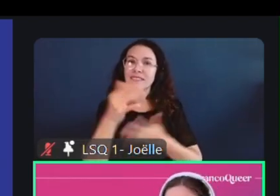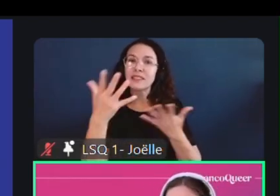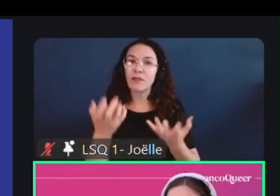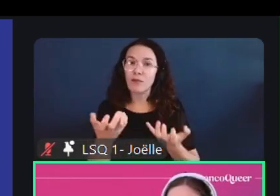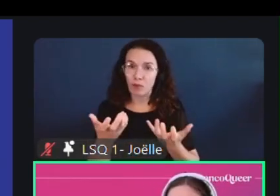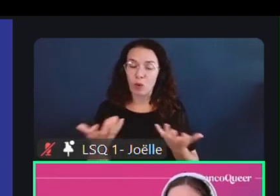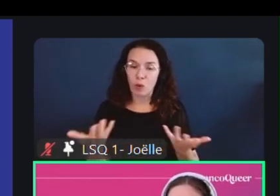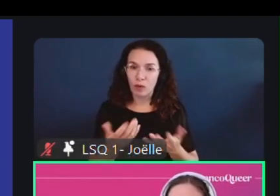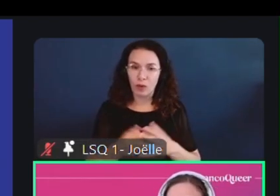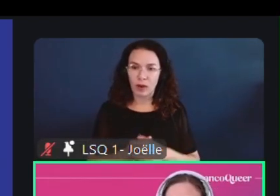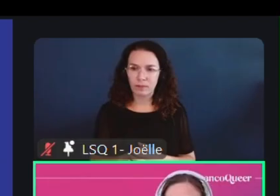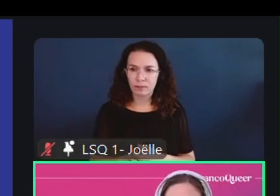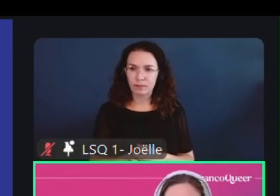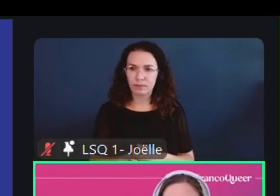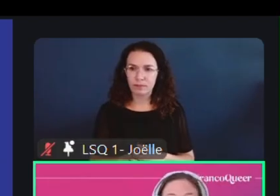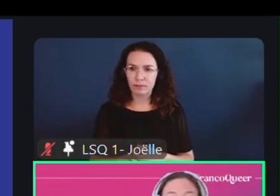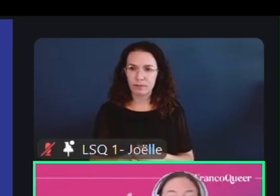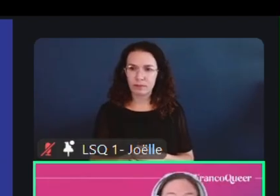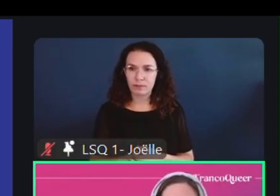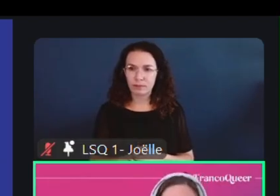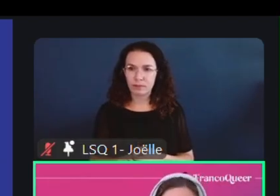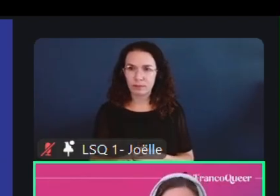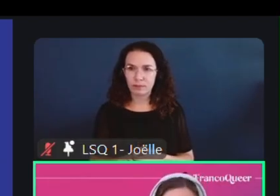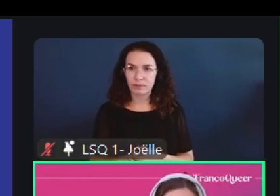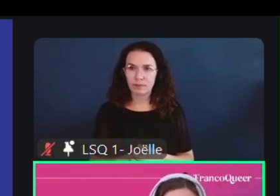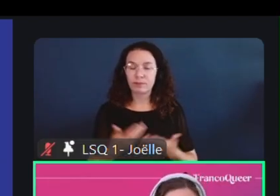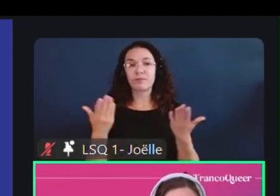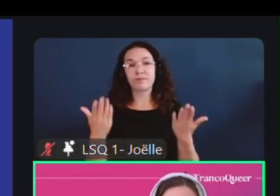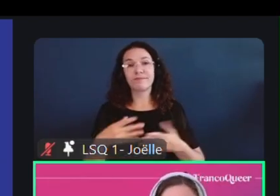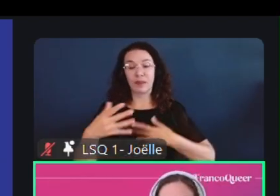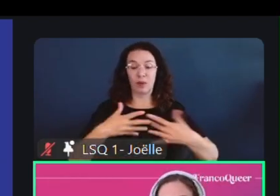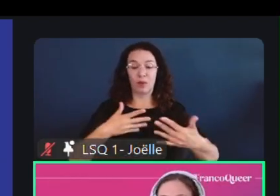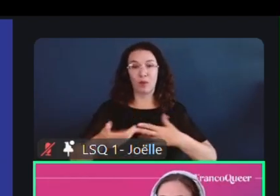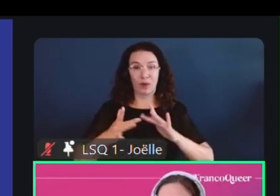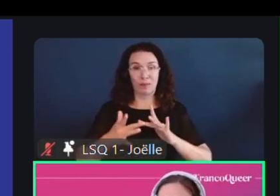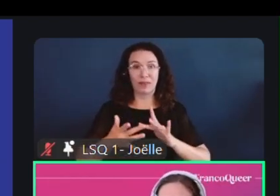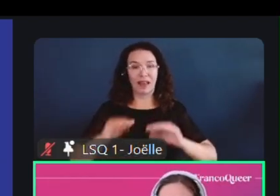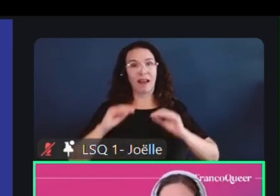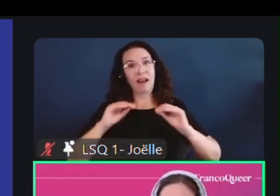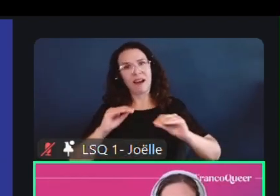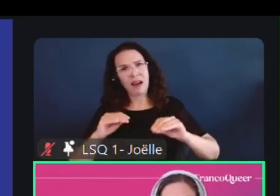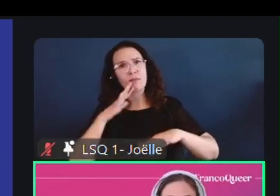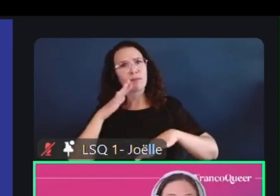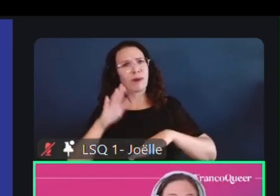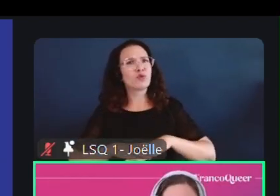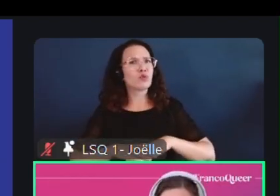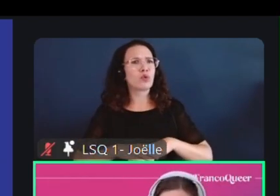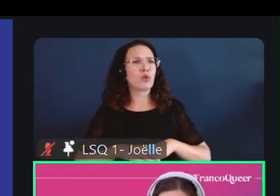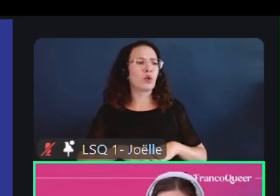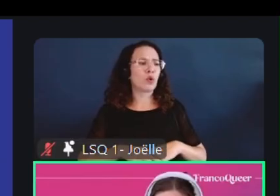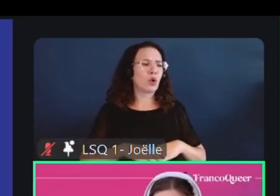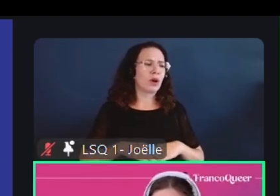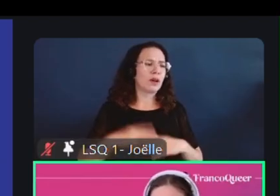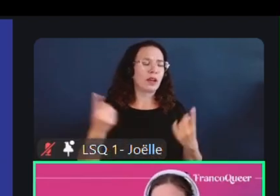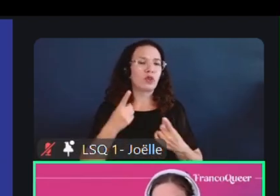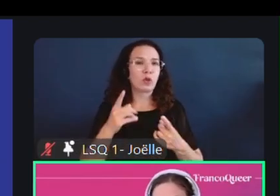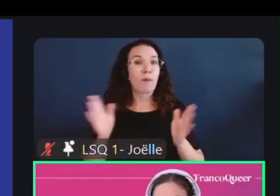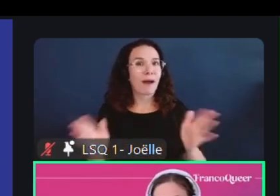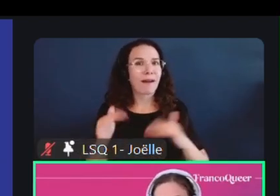sujet aujourd'hui. Euh, Vu la nature du webinaire, on va parler surtout de choses qui doivent être